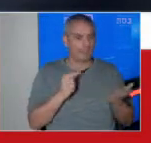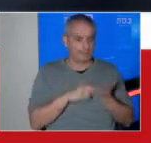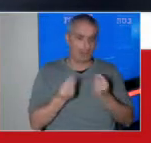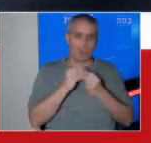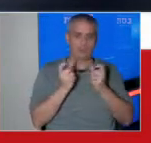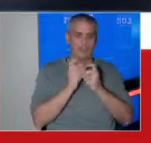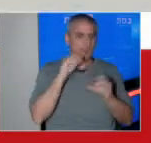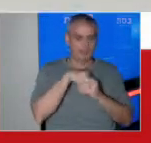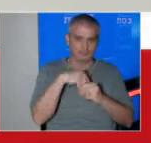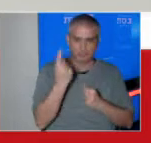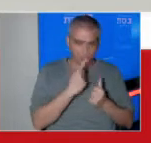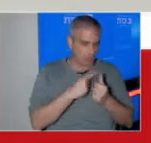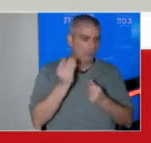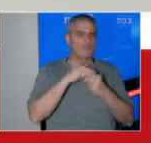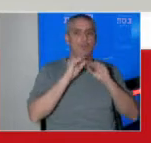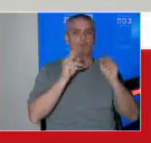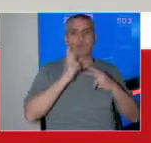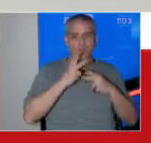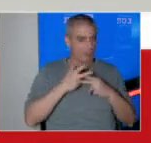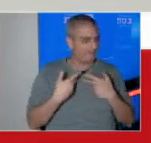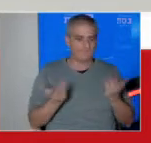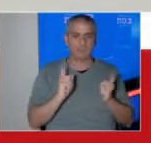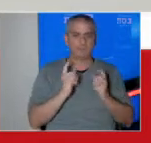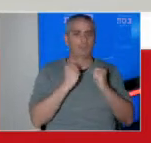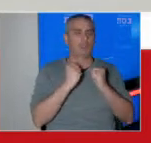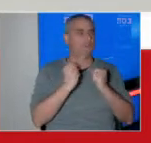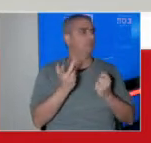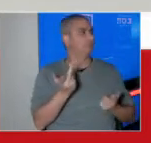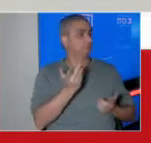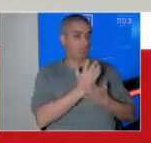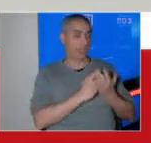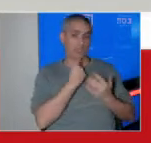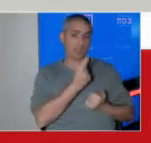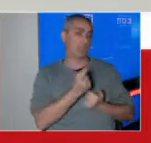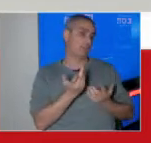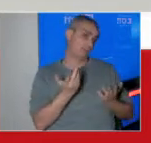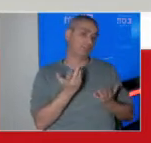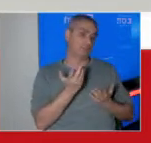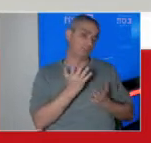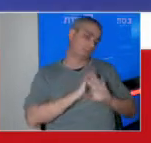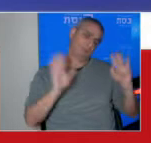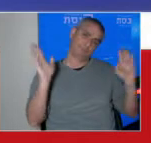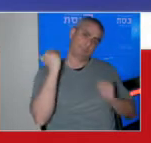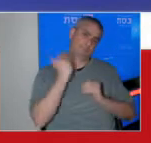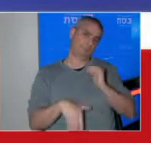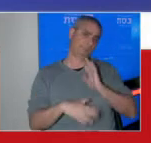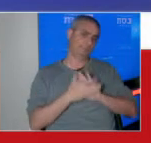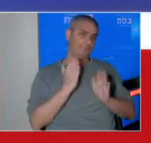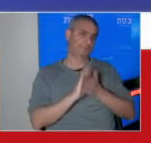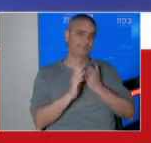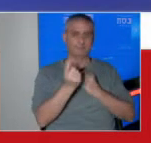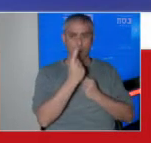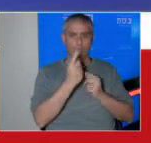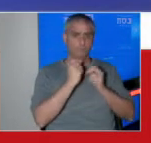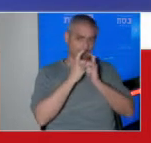כיתות נכנסו לבידוד, ועוד מורים חולים, ואין מי שיחזיק בעצם אז, אז את יאמר, התלמידים יאמר מי שיאמר בכיתות. שדאי לסיים עם עניין הבידודים,